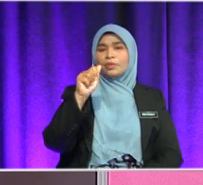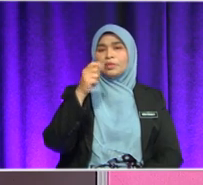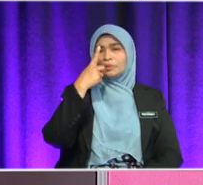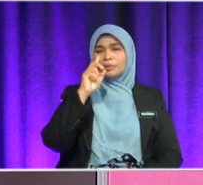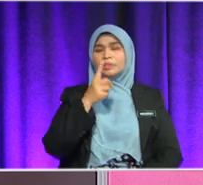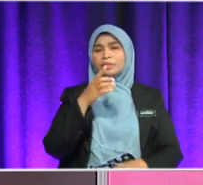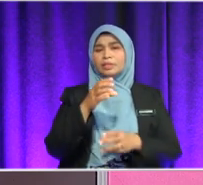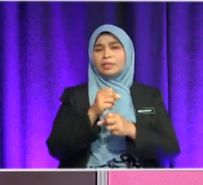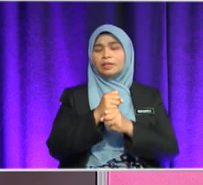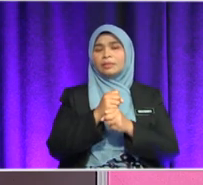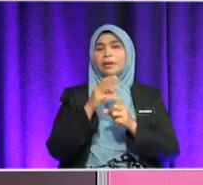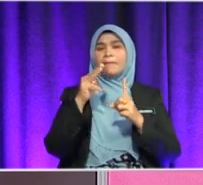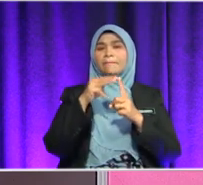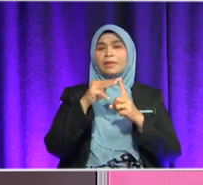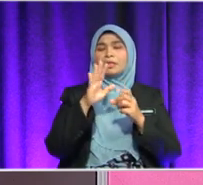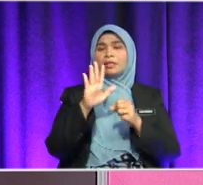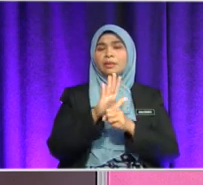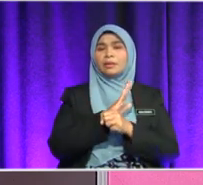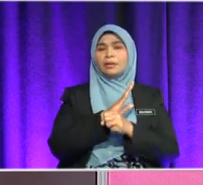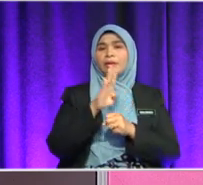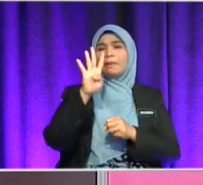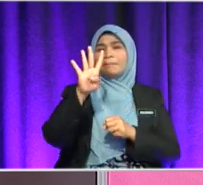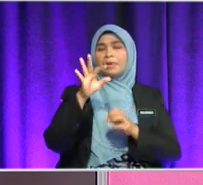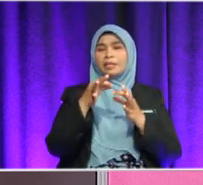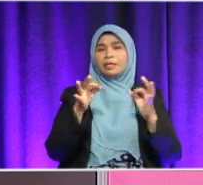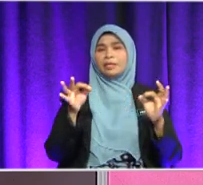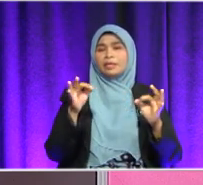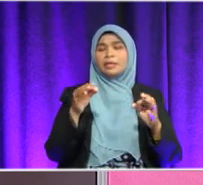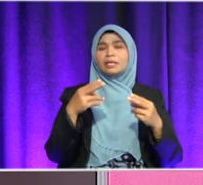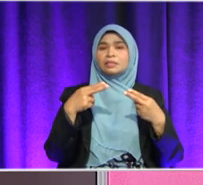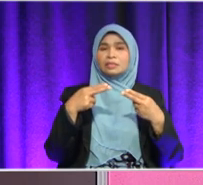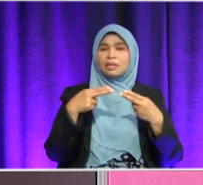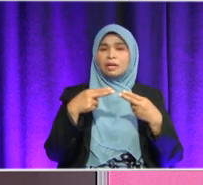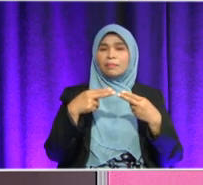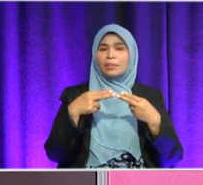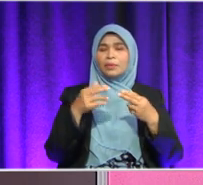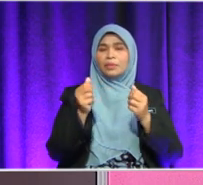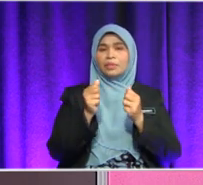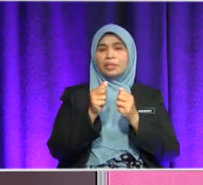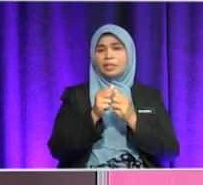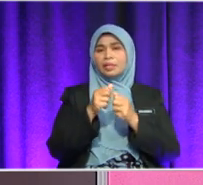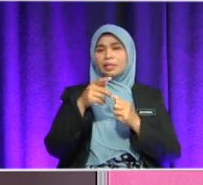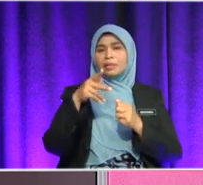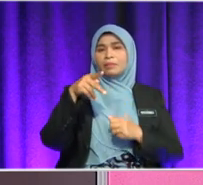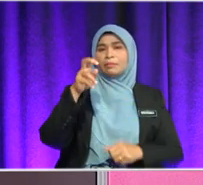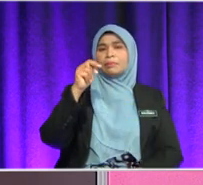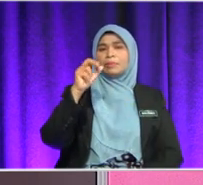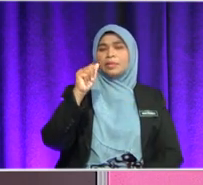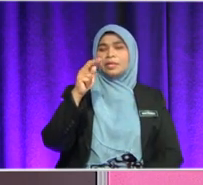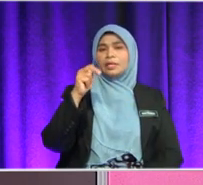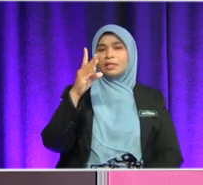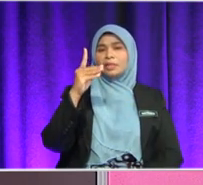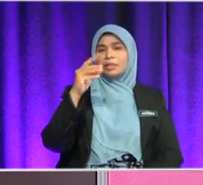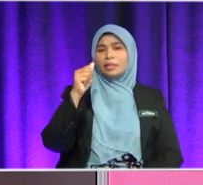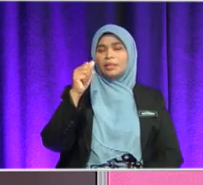markah penuh 4 ayat sambung ayat dengan penanda wacana yang bersesuaian dan berdasarkan isi berdasarkan